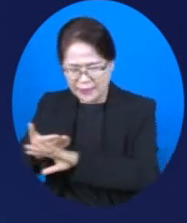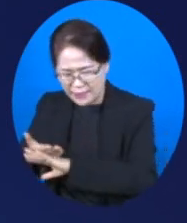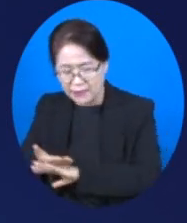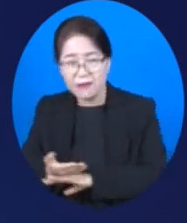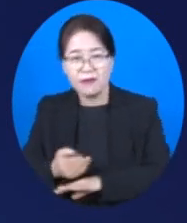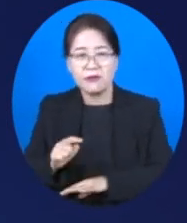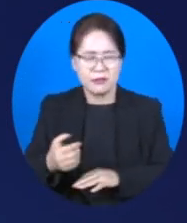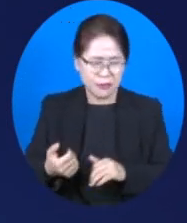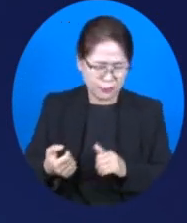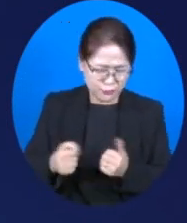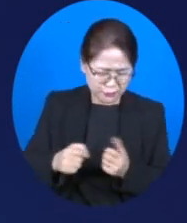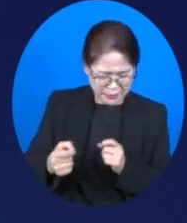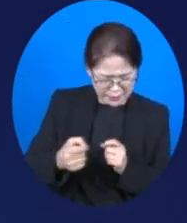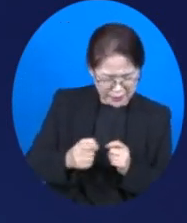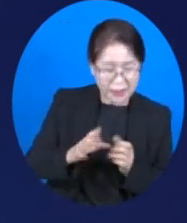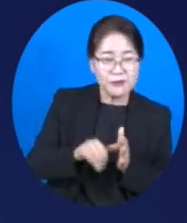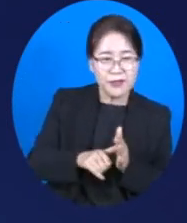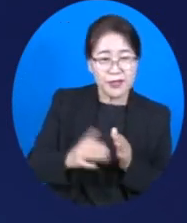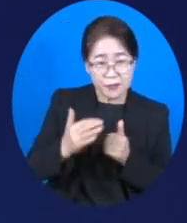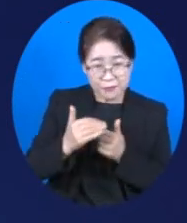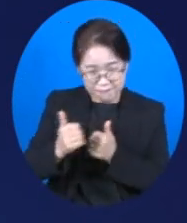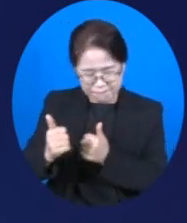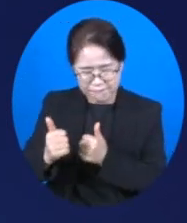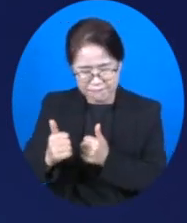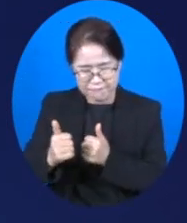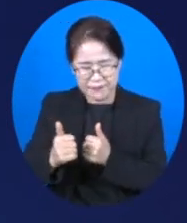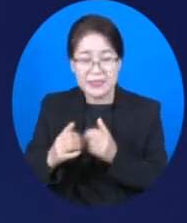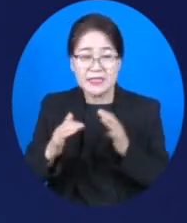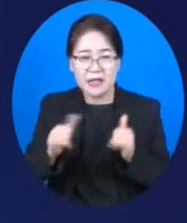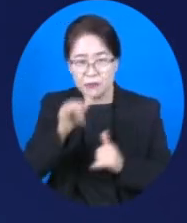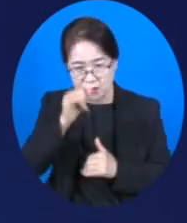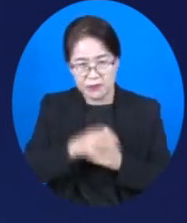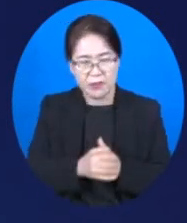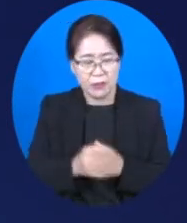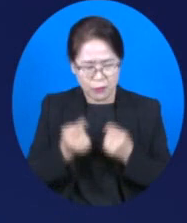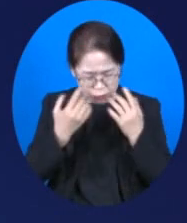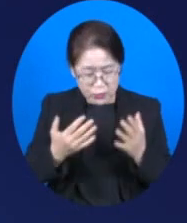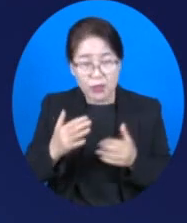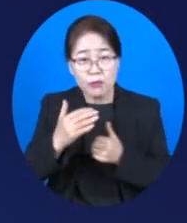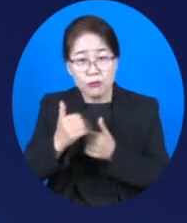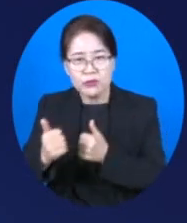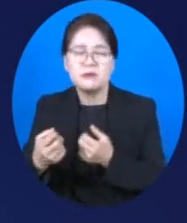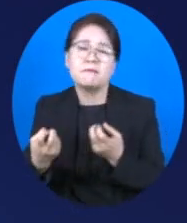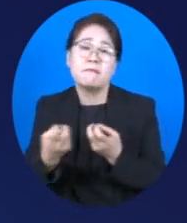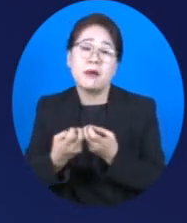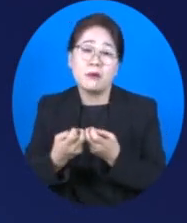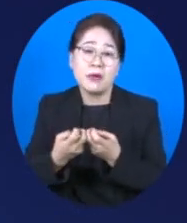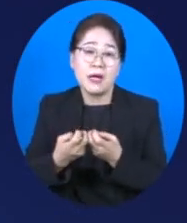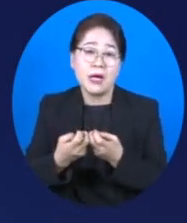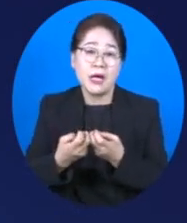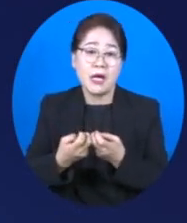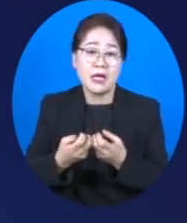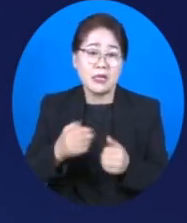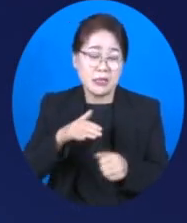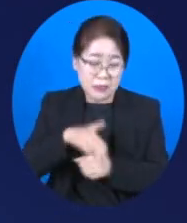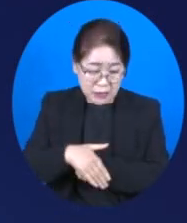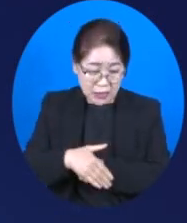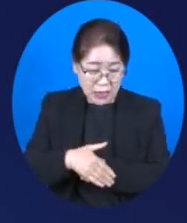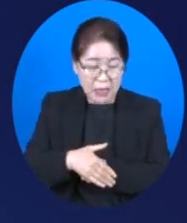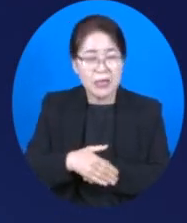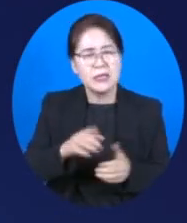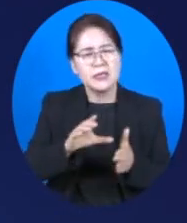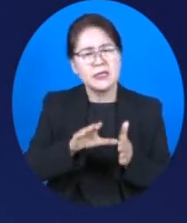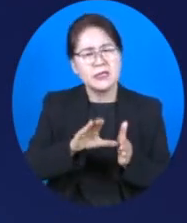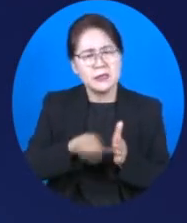문턱에서 부르심을 받는 경우도 있습니다. 분명한 것은 부르심의 방법과 방식과 시기는 다